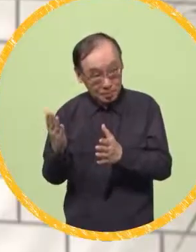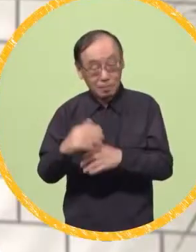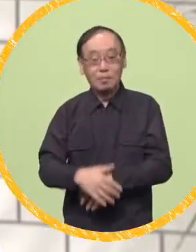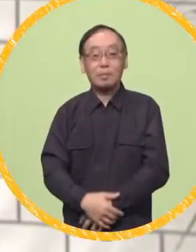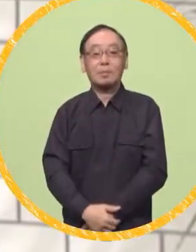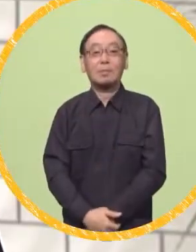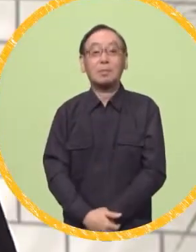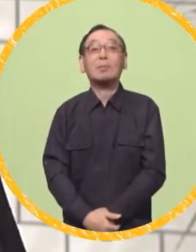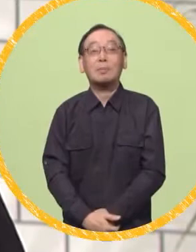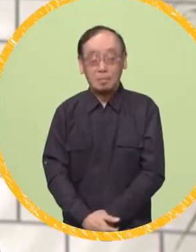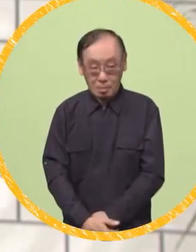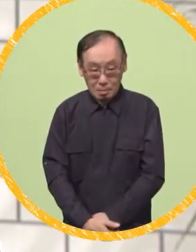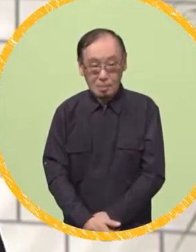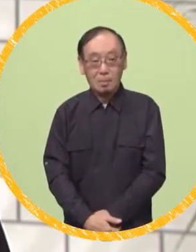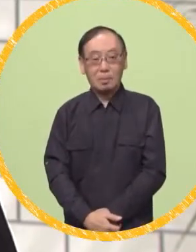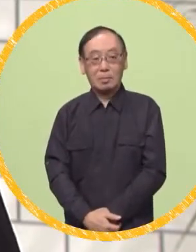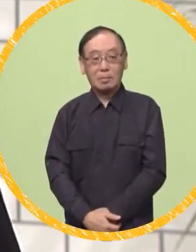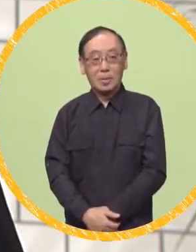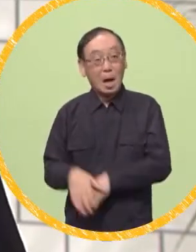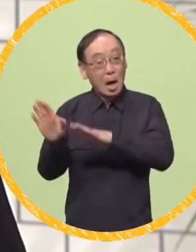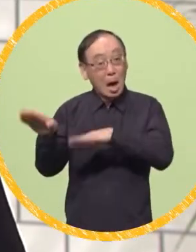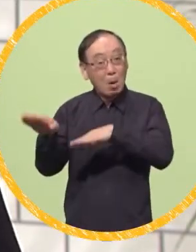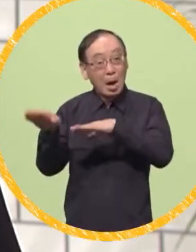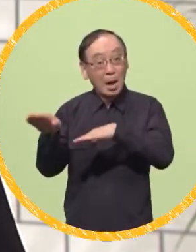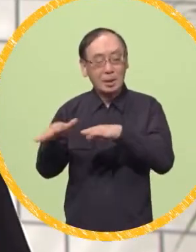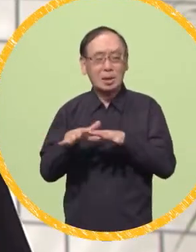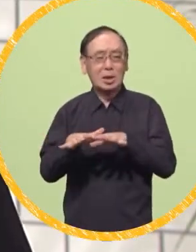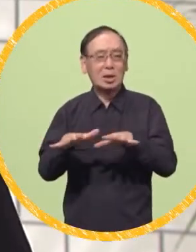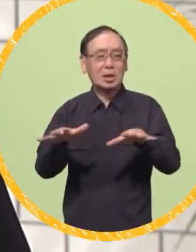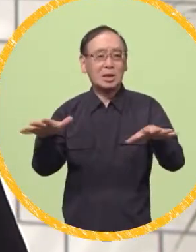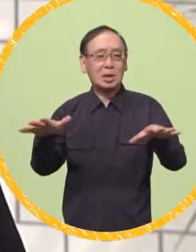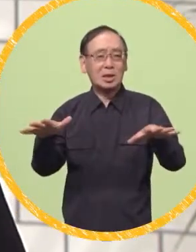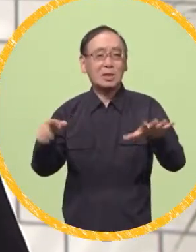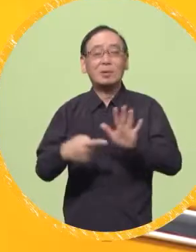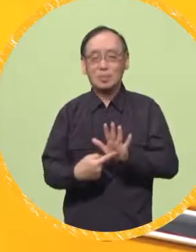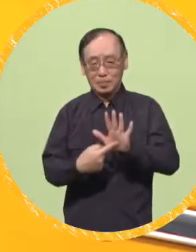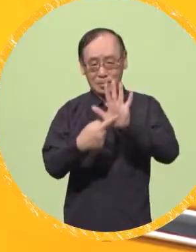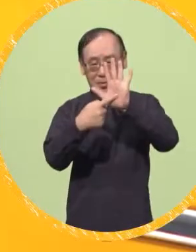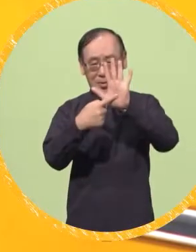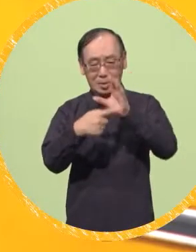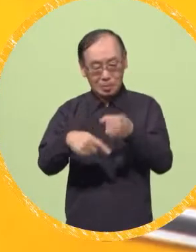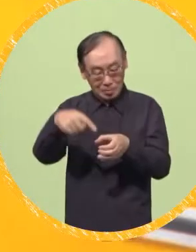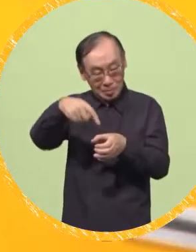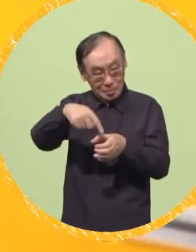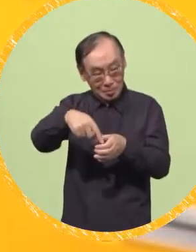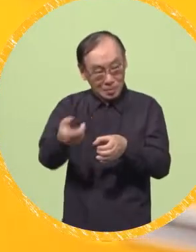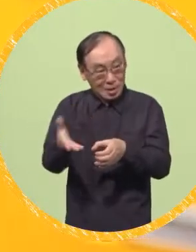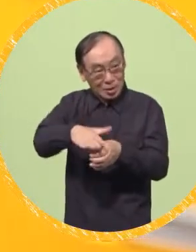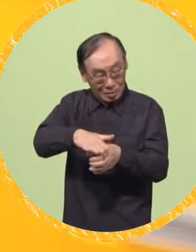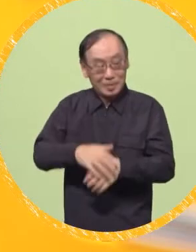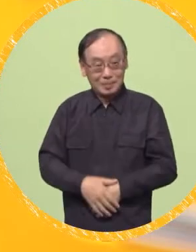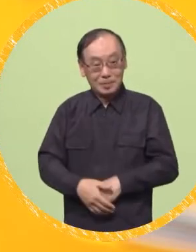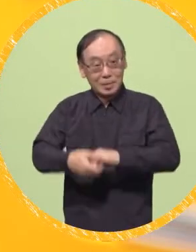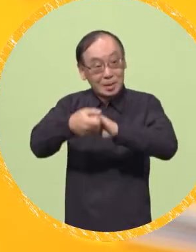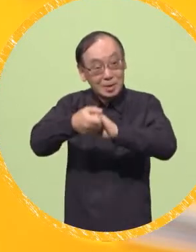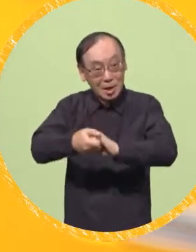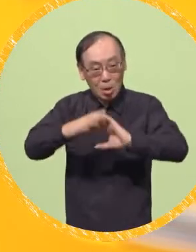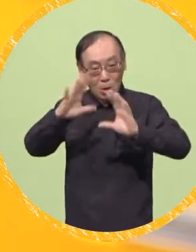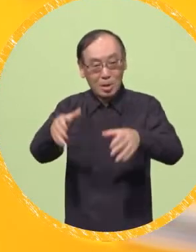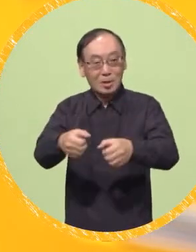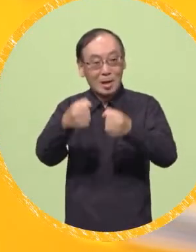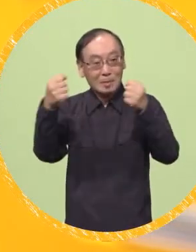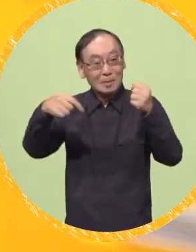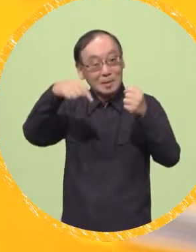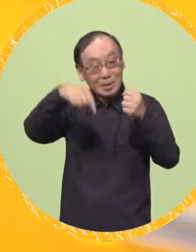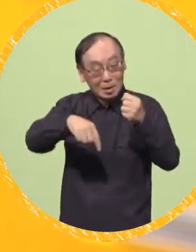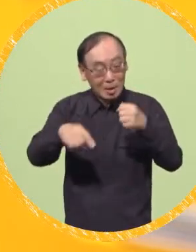ますはいえーとハワイでも大人気のスーパーフード入りポインクでぜひワード部活でもお